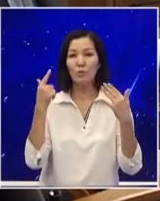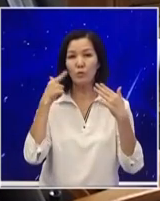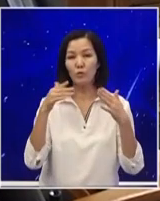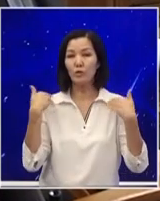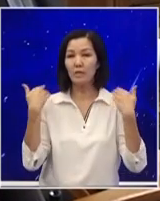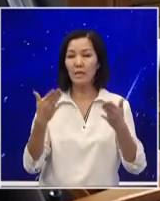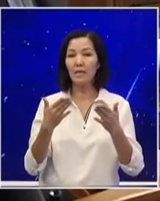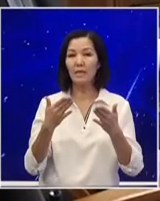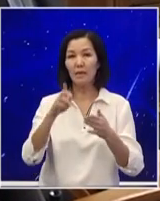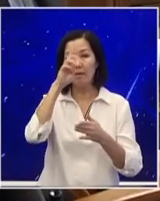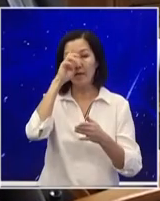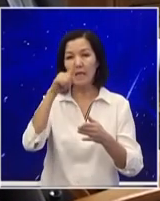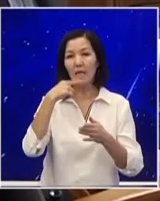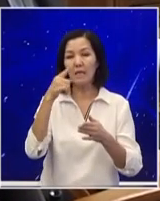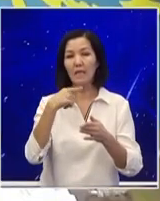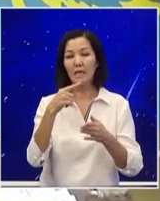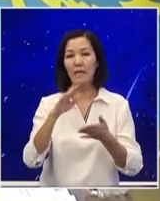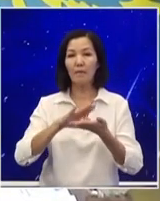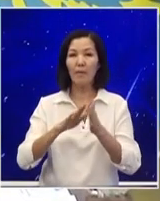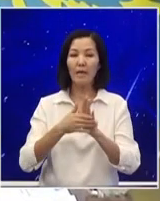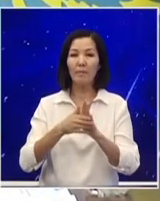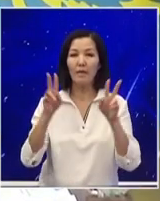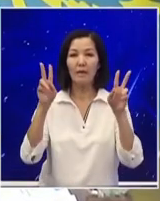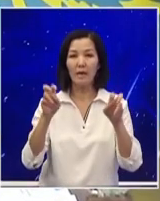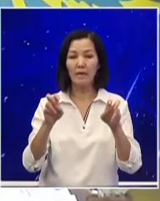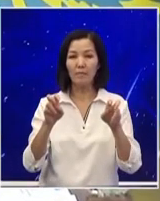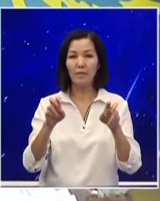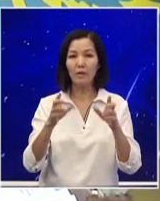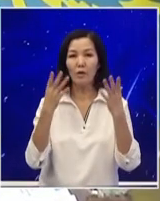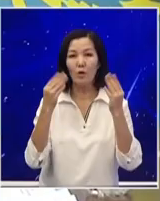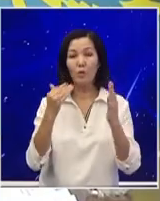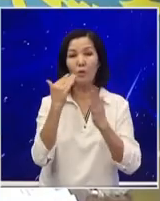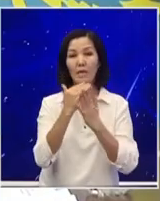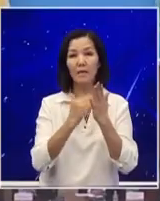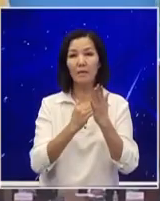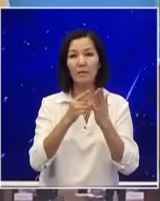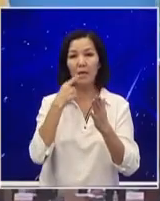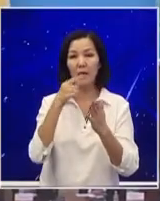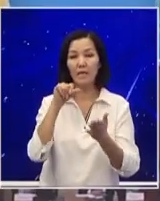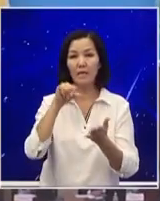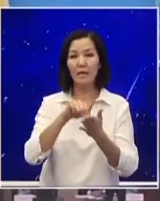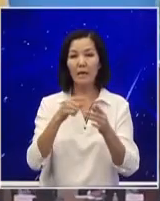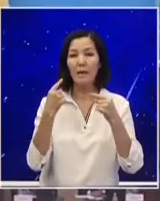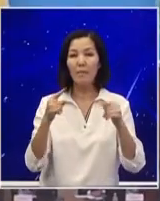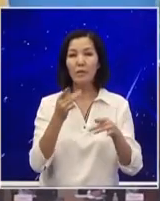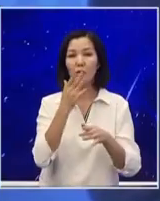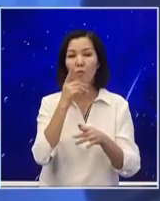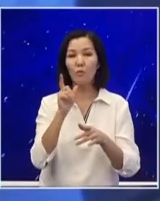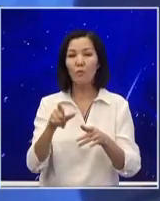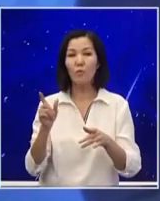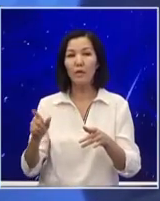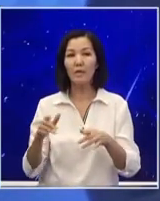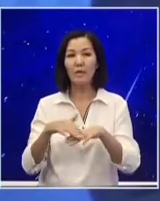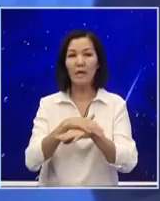тіл мәртебесі, елдің әлеуетін дамыту сынды тақырыптар күн тәртібінде қаралды. Өзге ұлт өкілдері қазақ тілі мен халқына